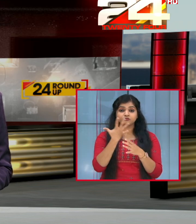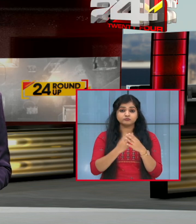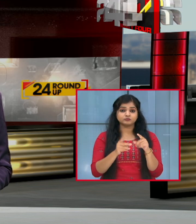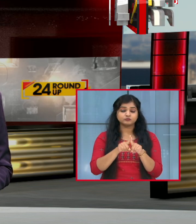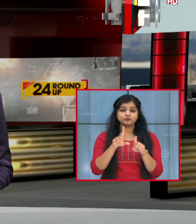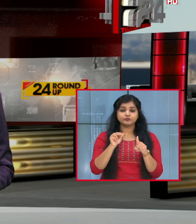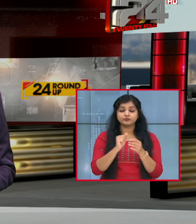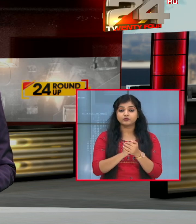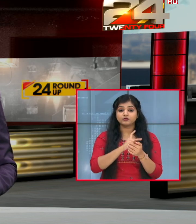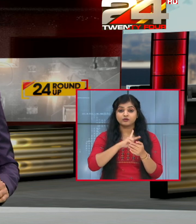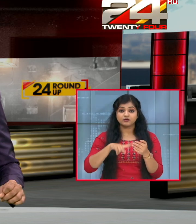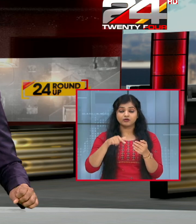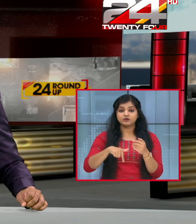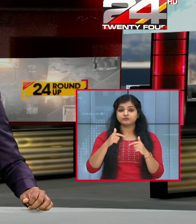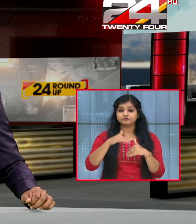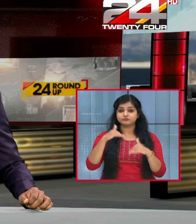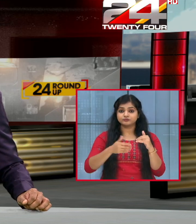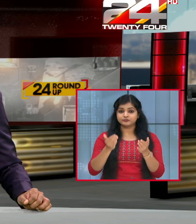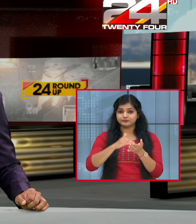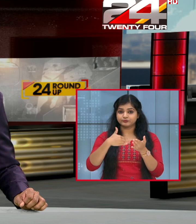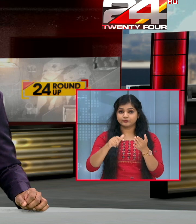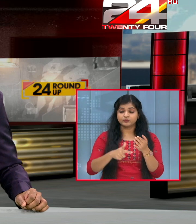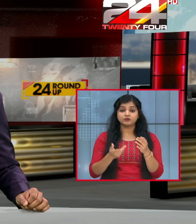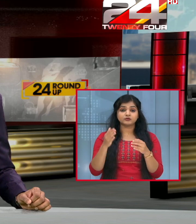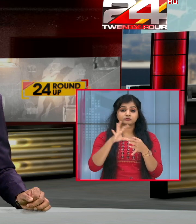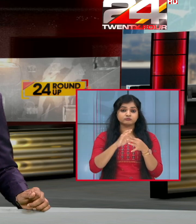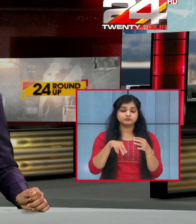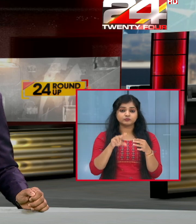പൊതു തെരഞ്ഞെടുപ്പിൽ പ്രതിഫലിക്കില്ലെന്നും അനിൽ ആന്റണി 24 പറഞ്ഞു.